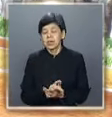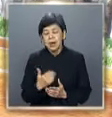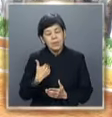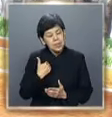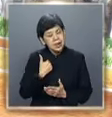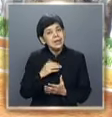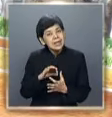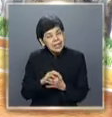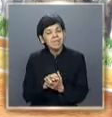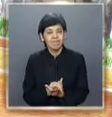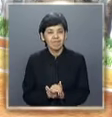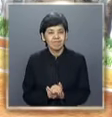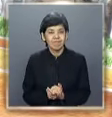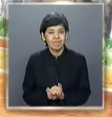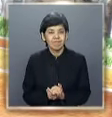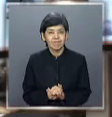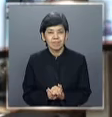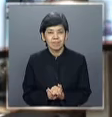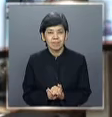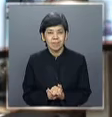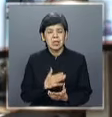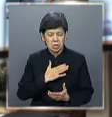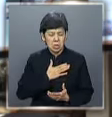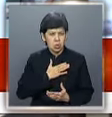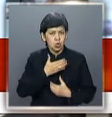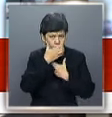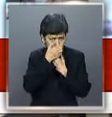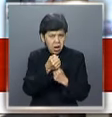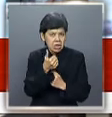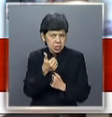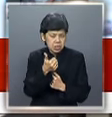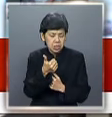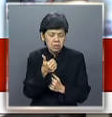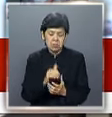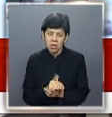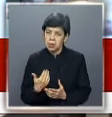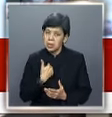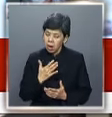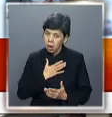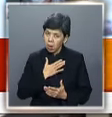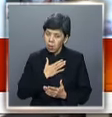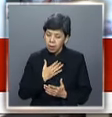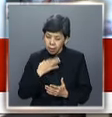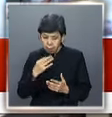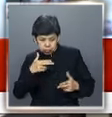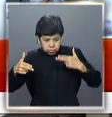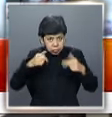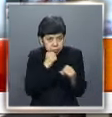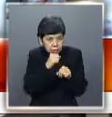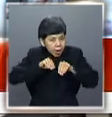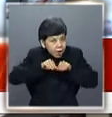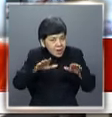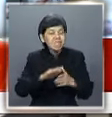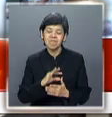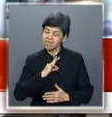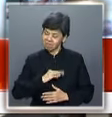มองเรื่องนี้กับคุณธนรัตน์ธาราพรกันค่ะ สนใจนะครับที่สื่อเข้ามาให้เราได้ใช้บริการแล้วเราก็เป็นส่วนหนึ่งใน